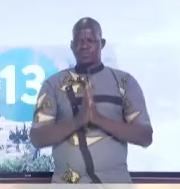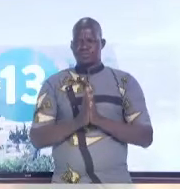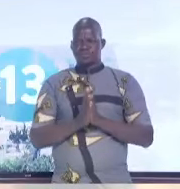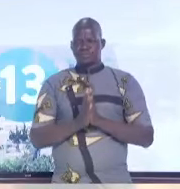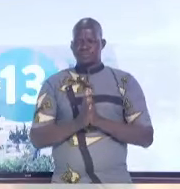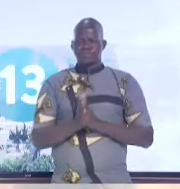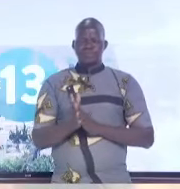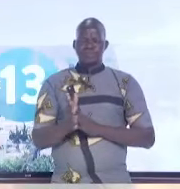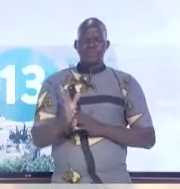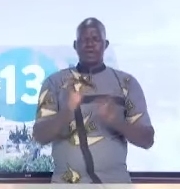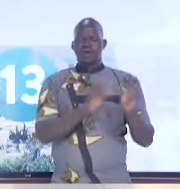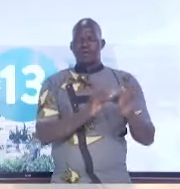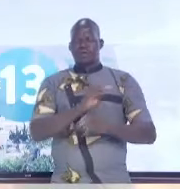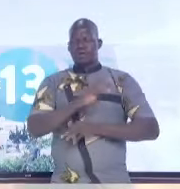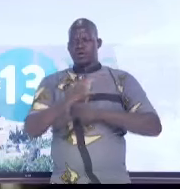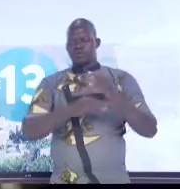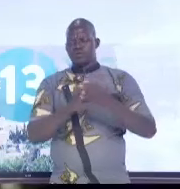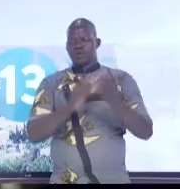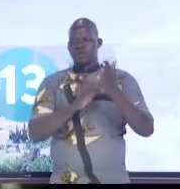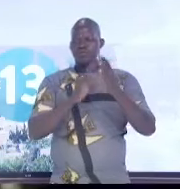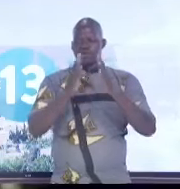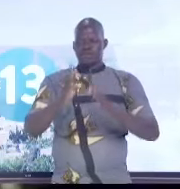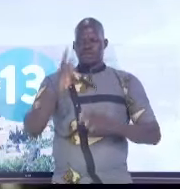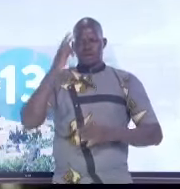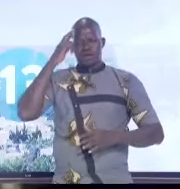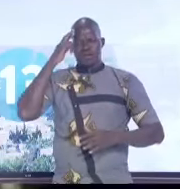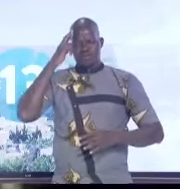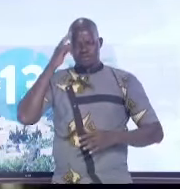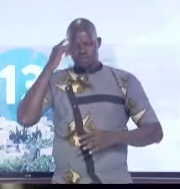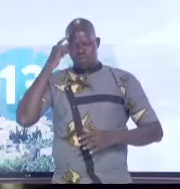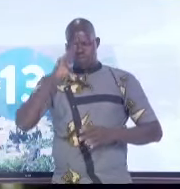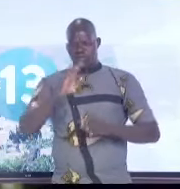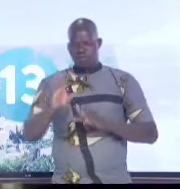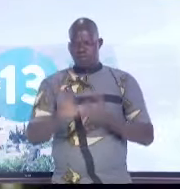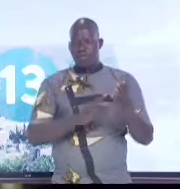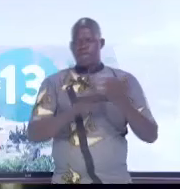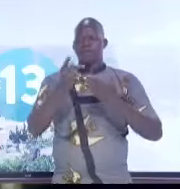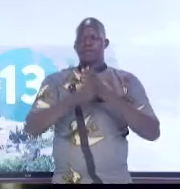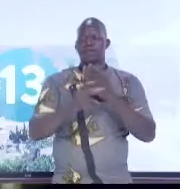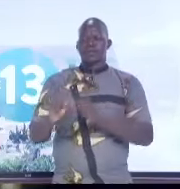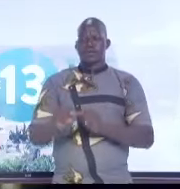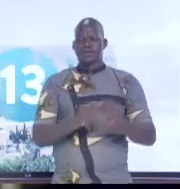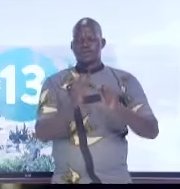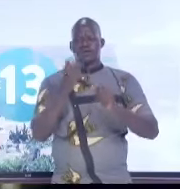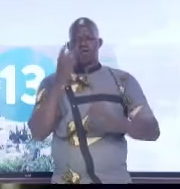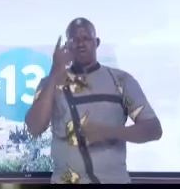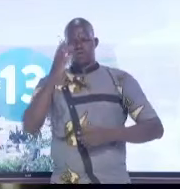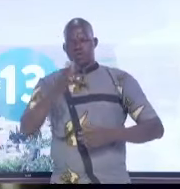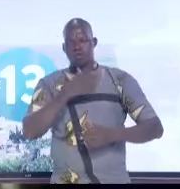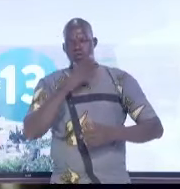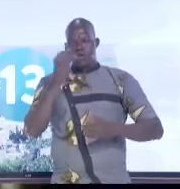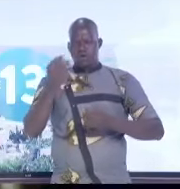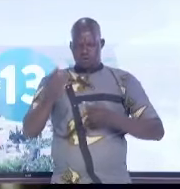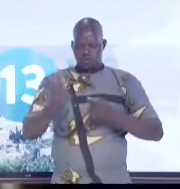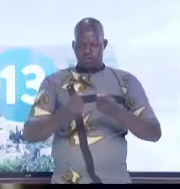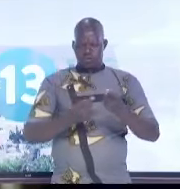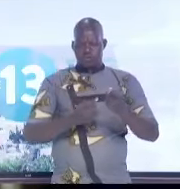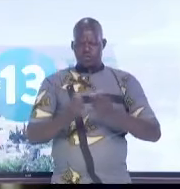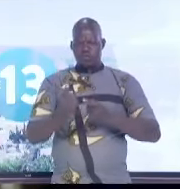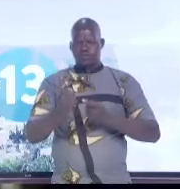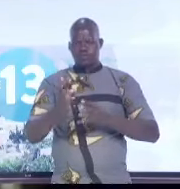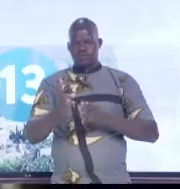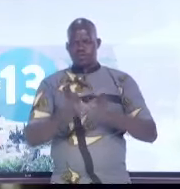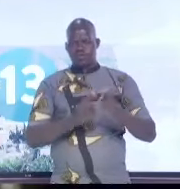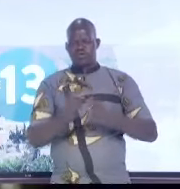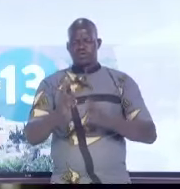L'Ordre national des médecins en réflexion pour élaborer un plan stratégique en vue d'une meilleure gestion et régulation